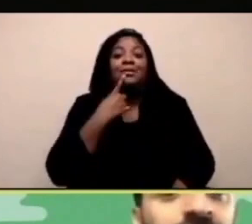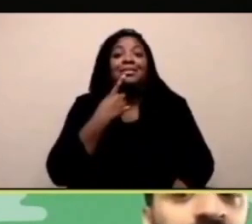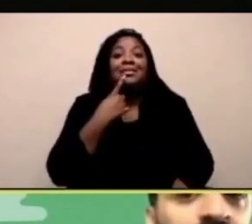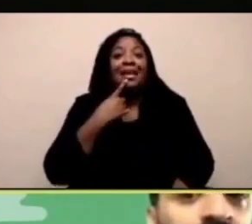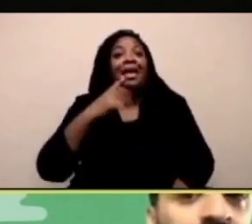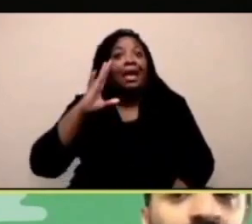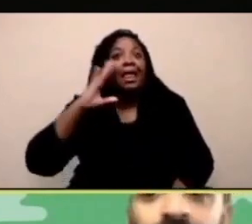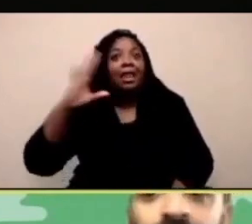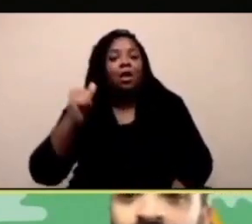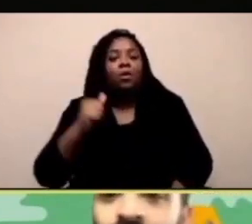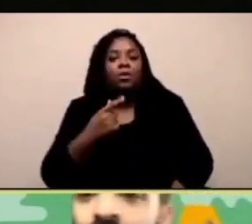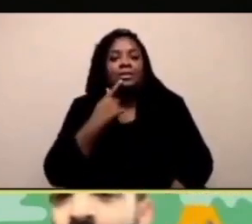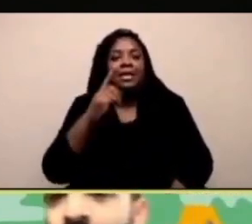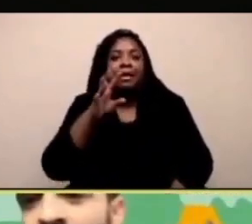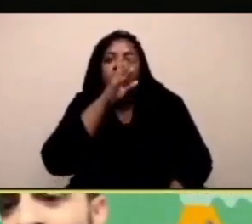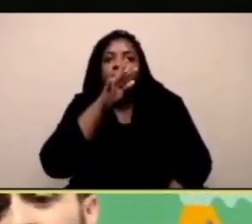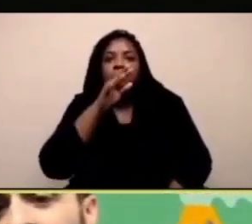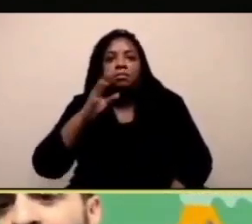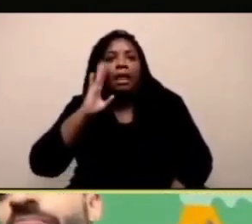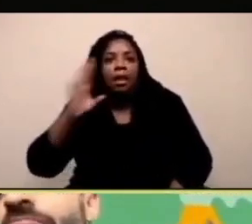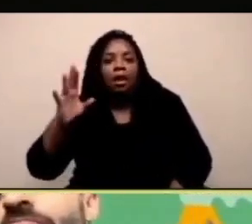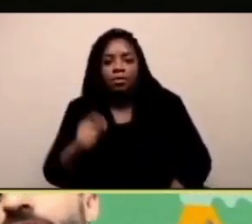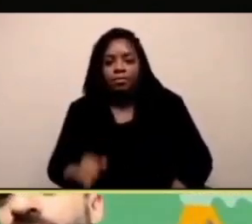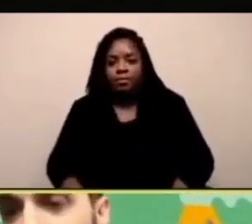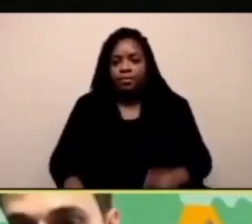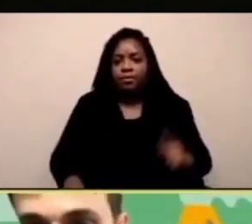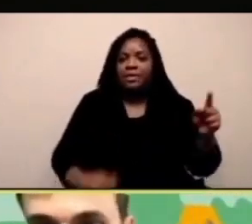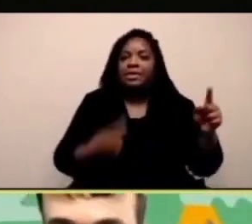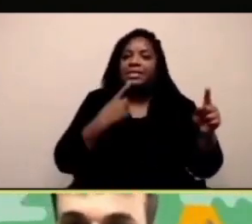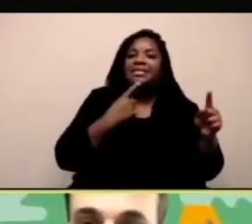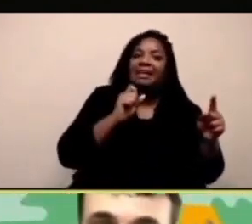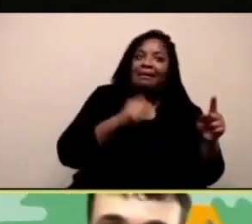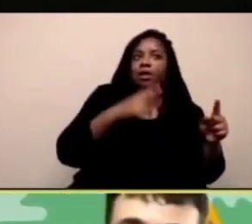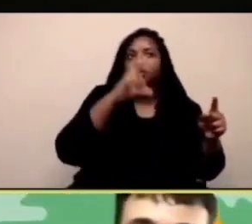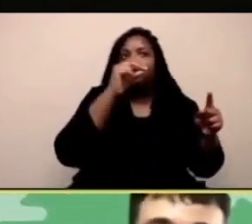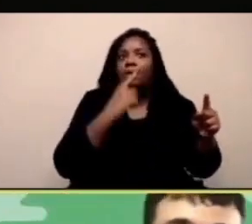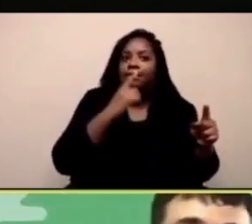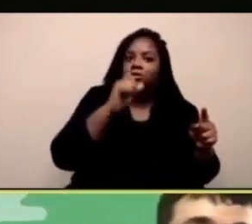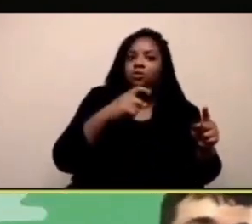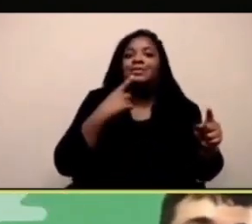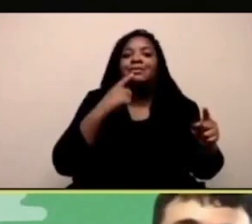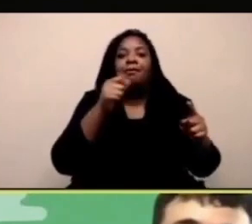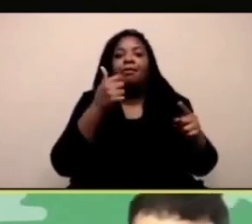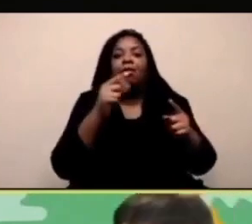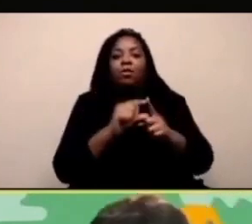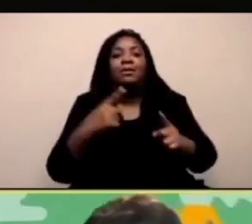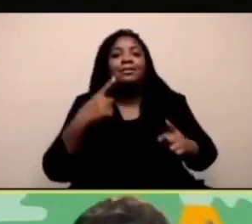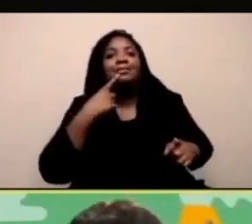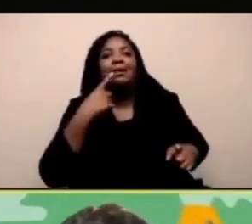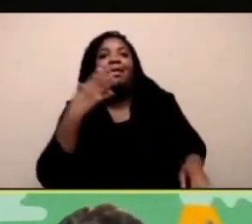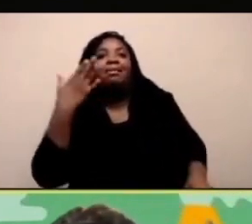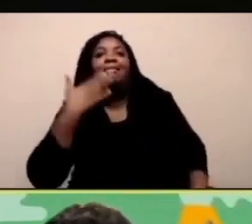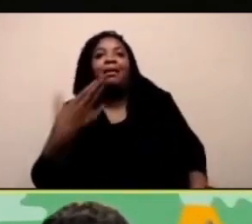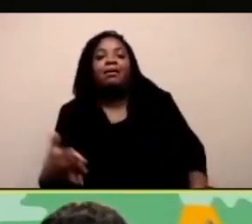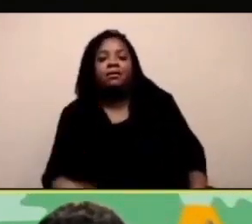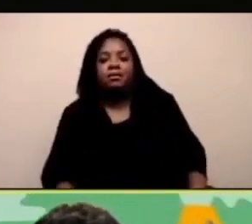の後何らかな妨げがある方向けのものですがこちらの画面あの例えば